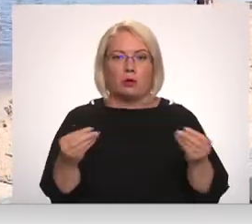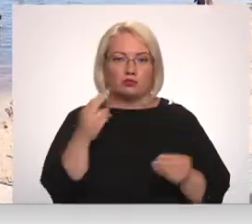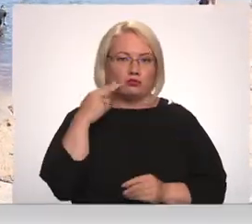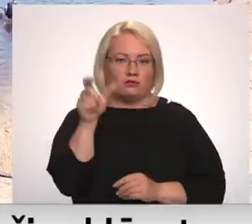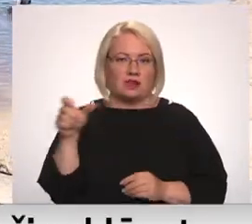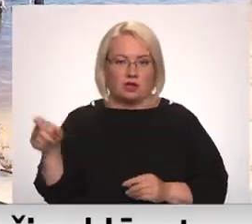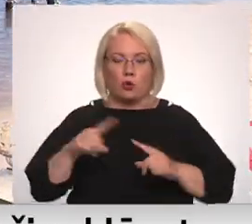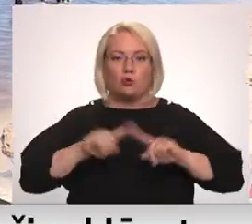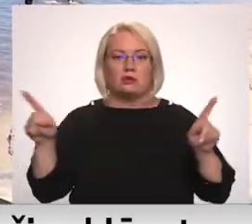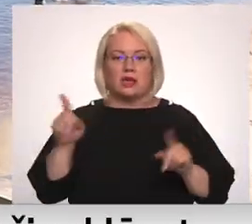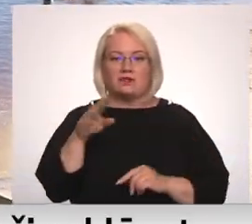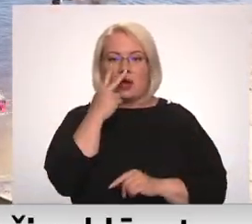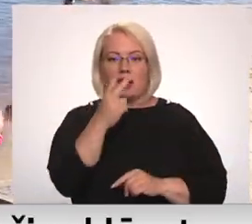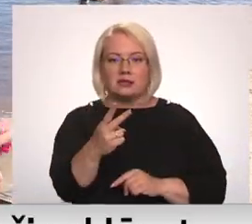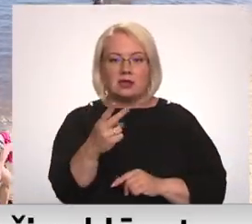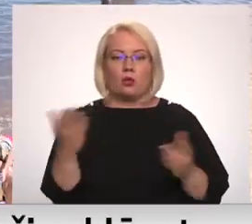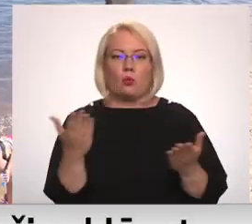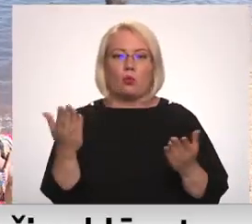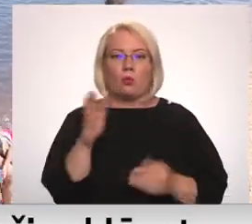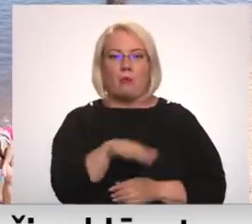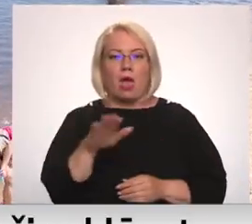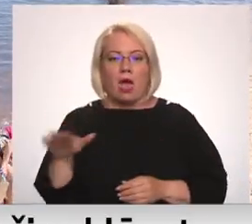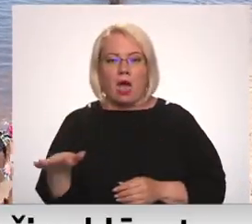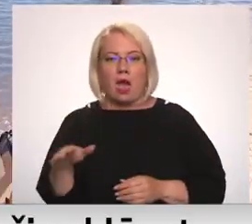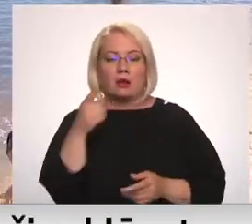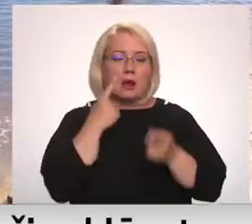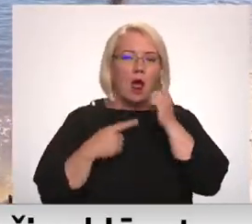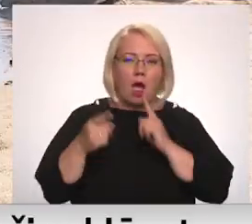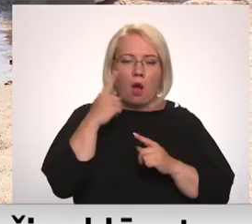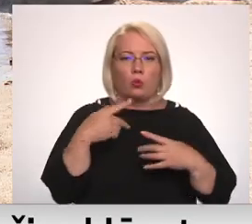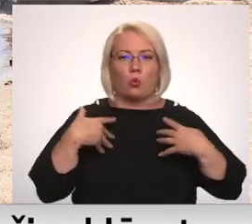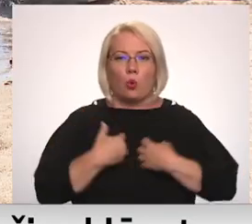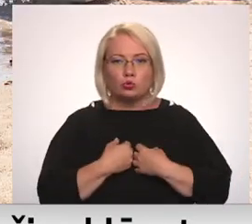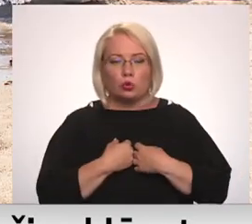uzreiz var redzēt, kurš bērns ir raudu un noskumis,